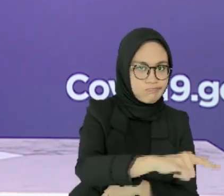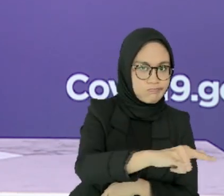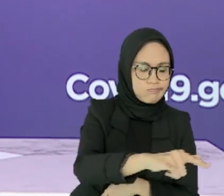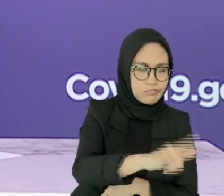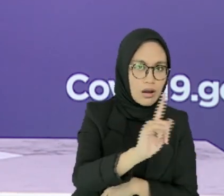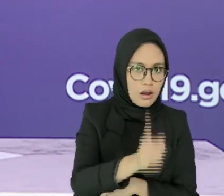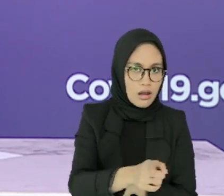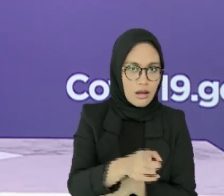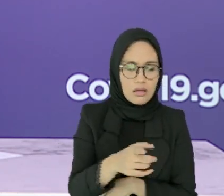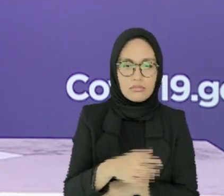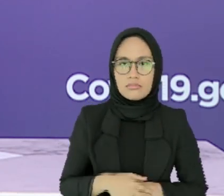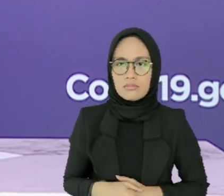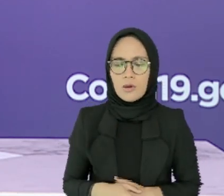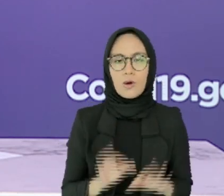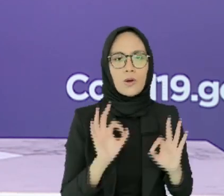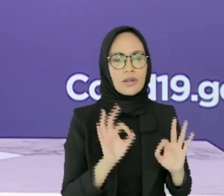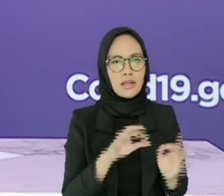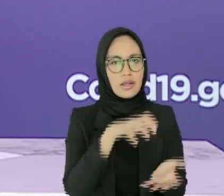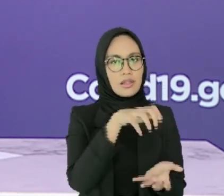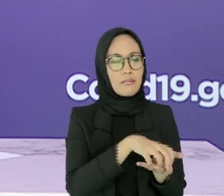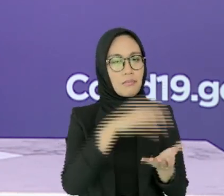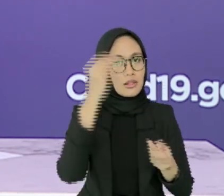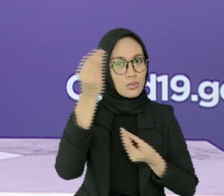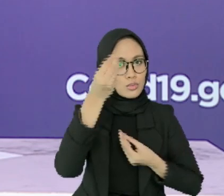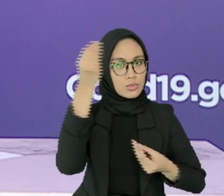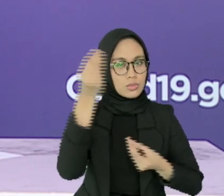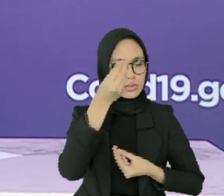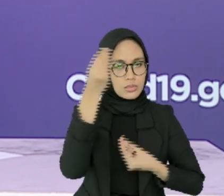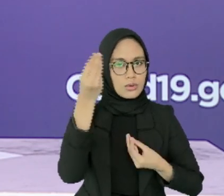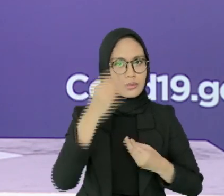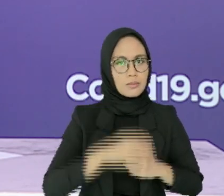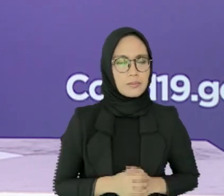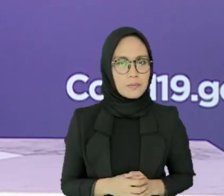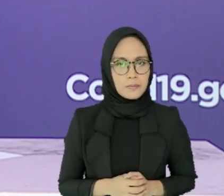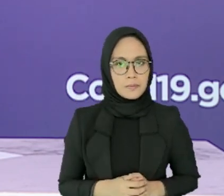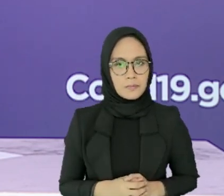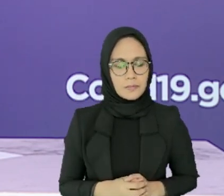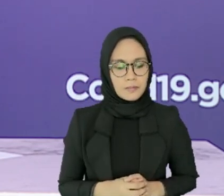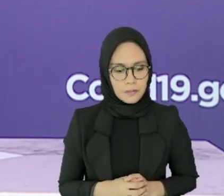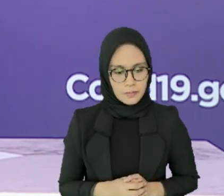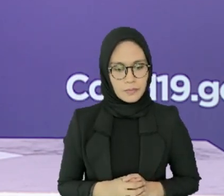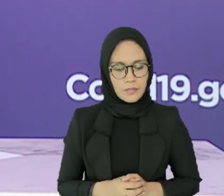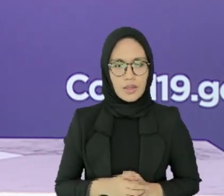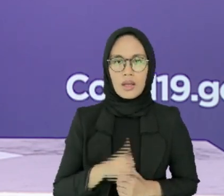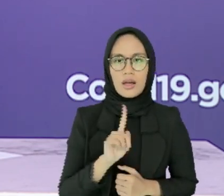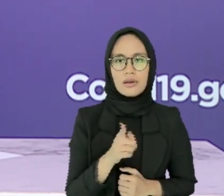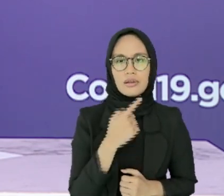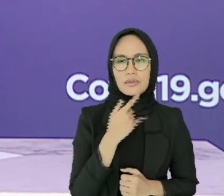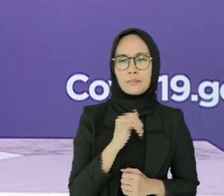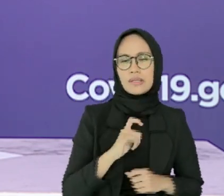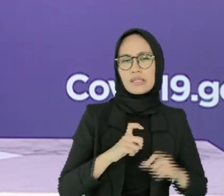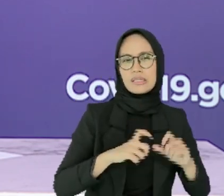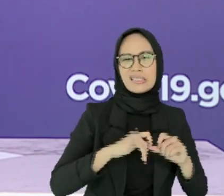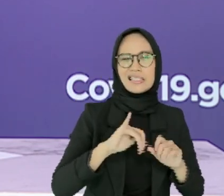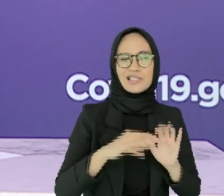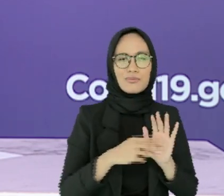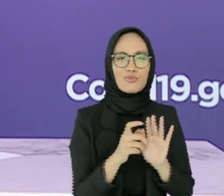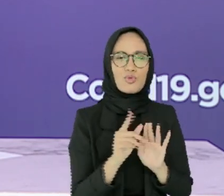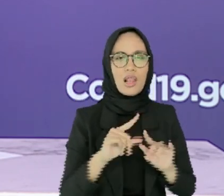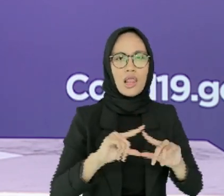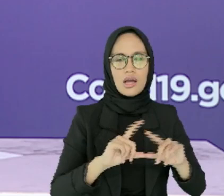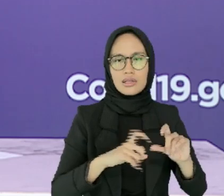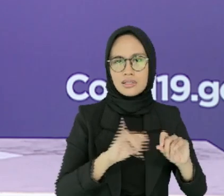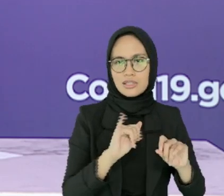terkait pembukaan sektor wisata di beberapa titik pemerintah akan melakukan simulasi dalam beberapa hari ini